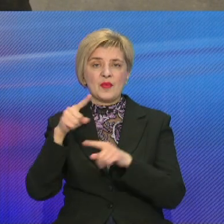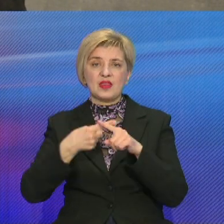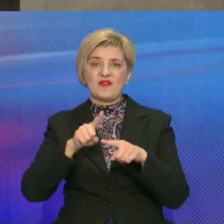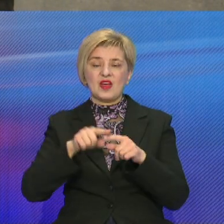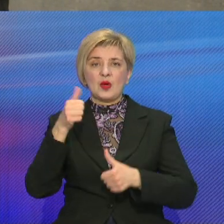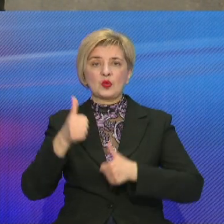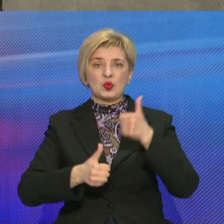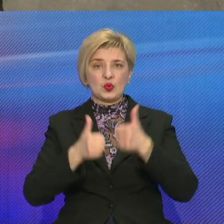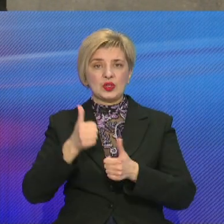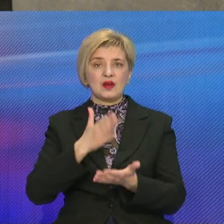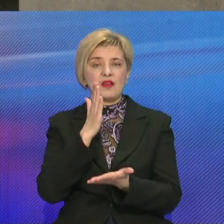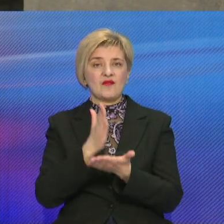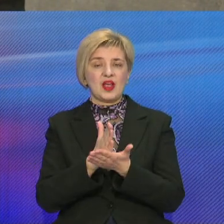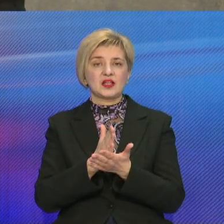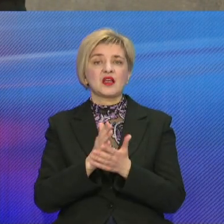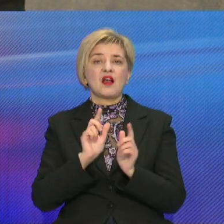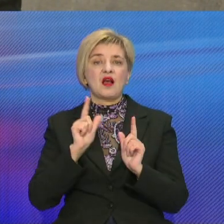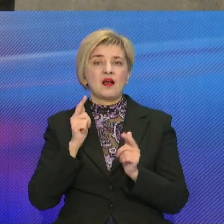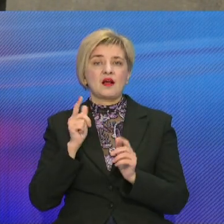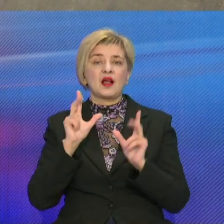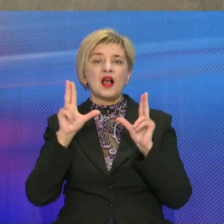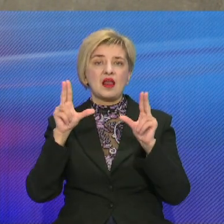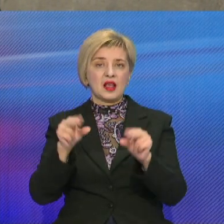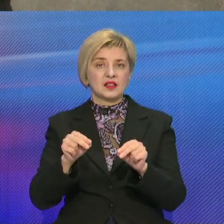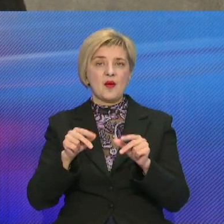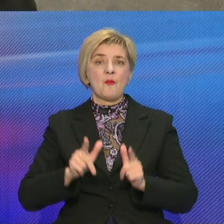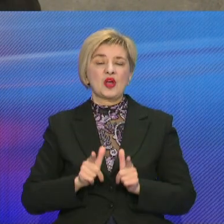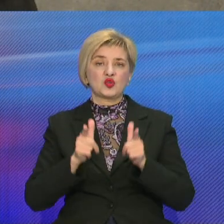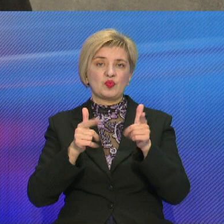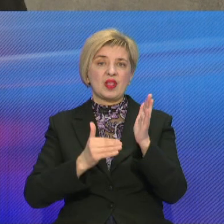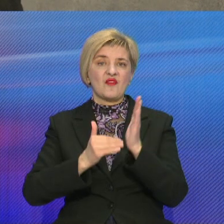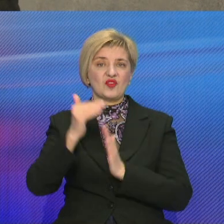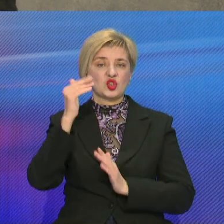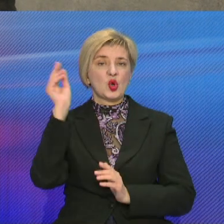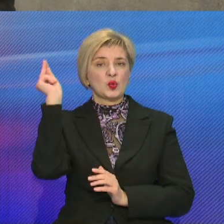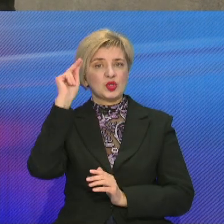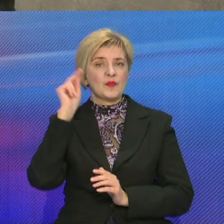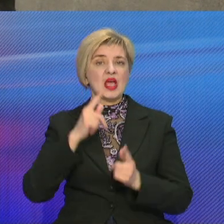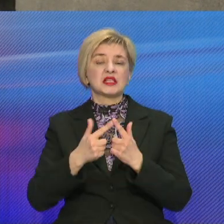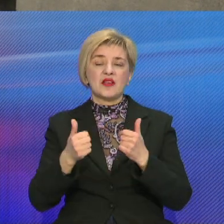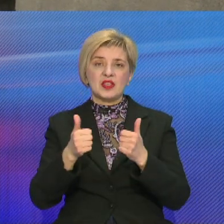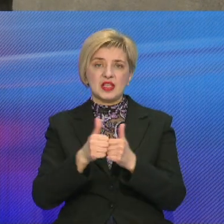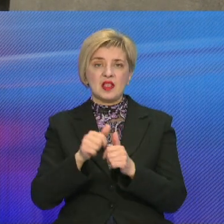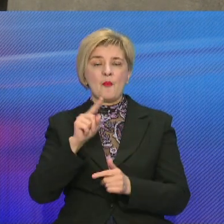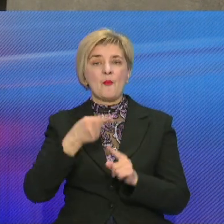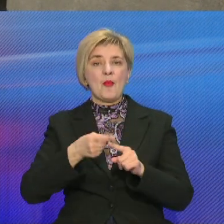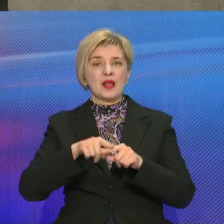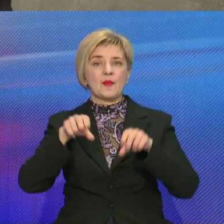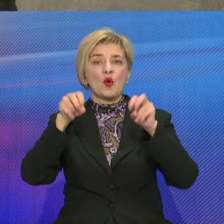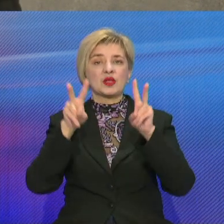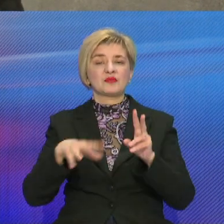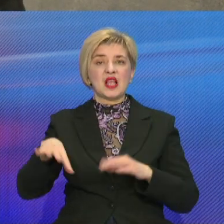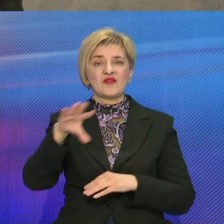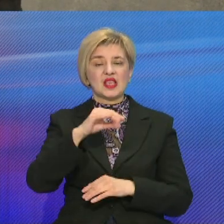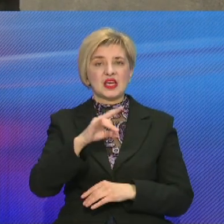турнире становится залогом гарантированного поступления в высшее учебное заведение. Поэтому эксперты со всей республики